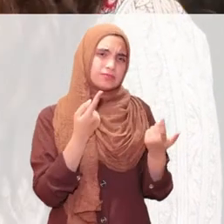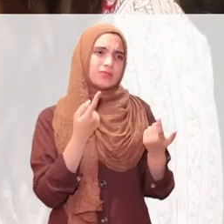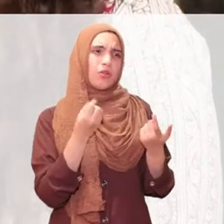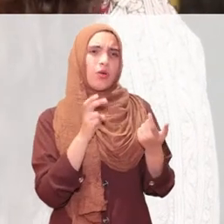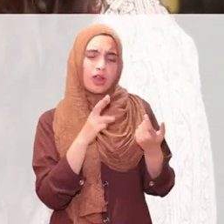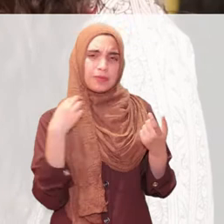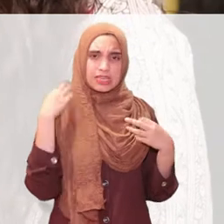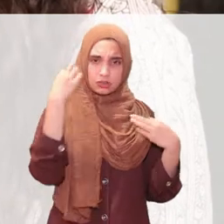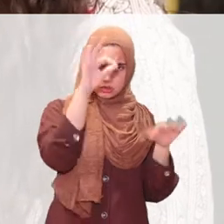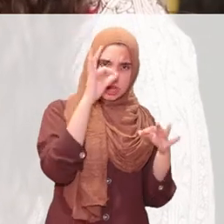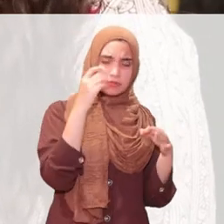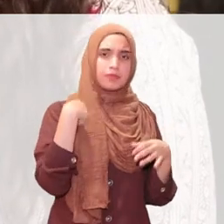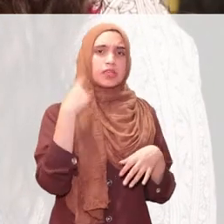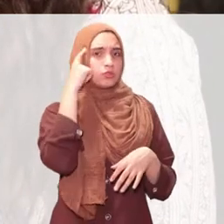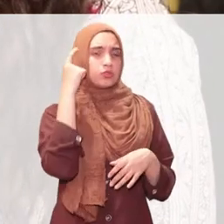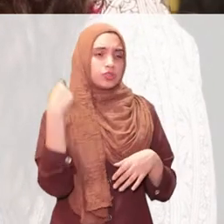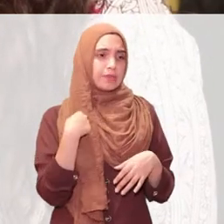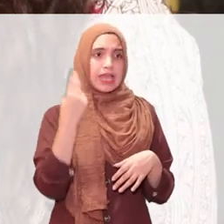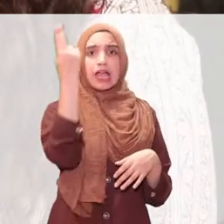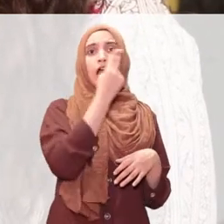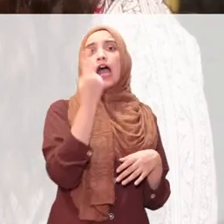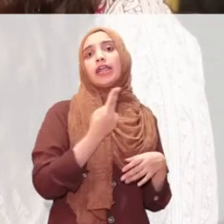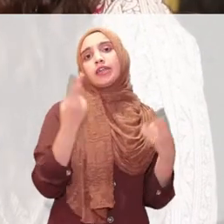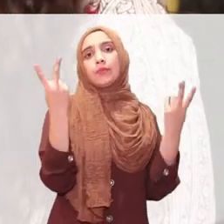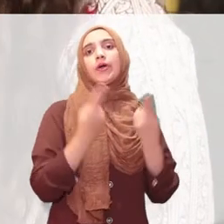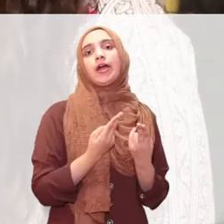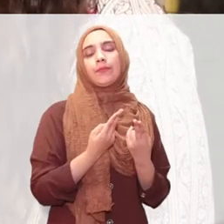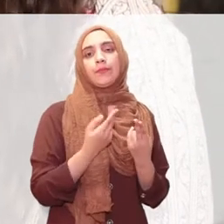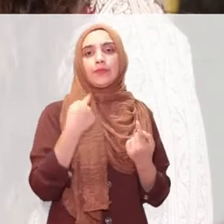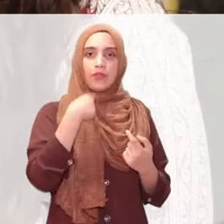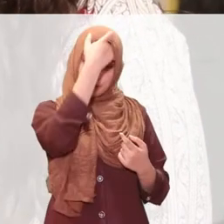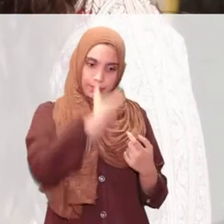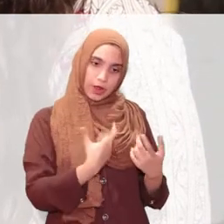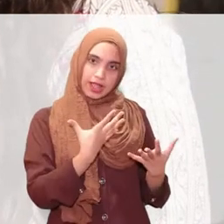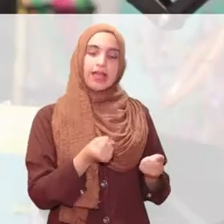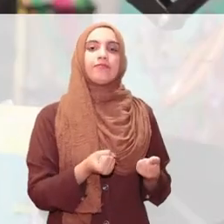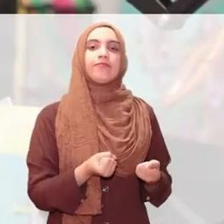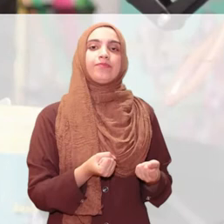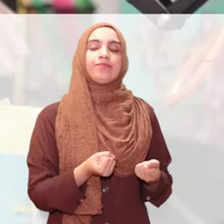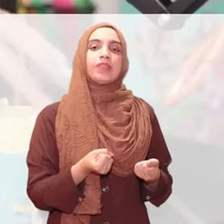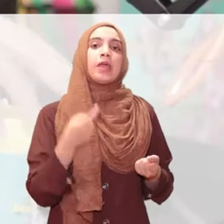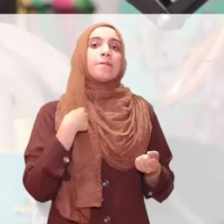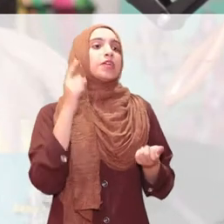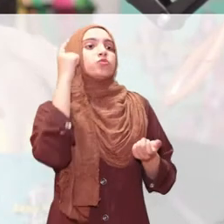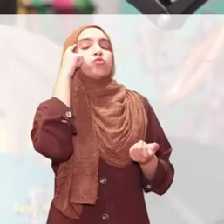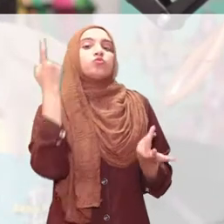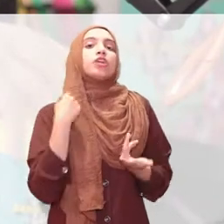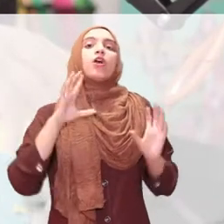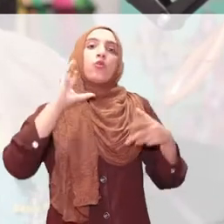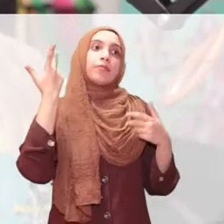एंड फाइनली Bigg Boss 13.5 इंच तो यह को